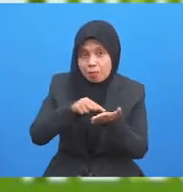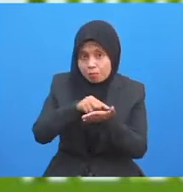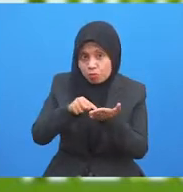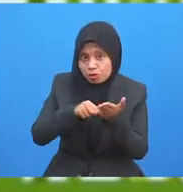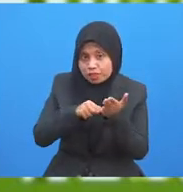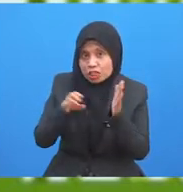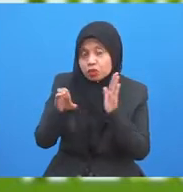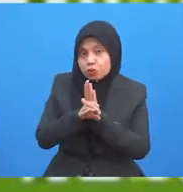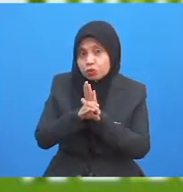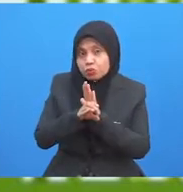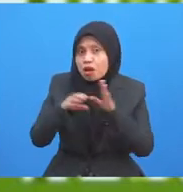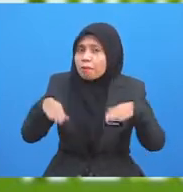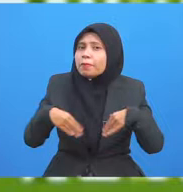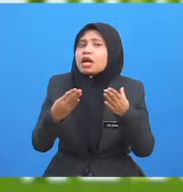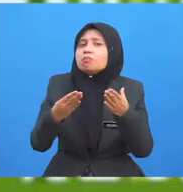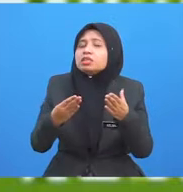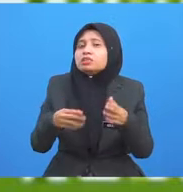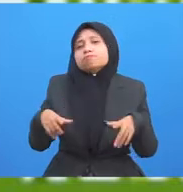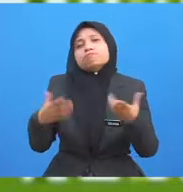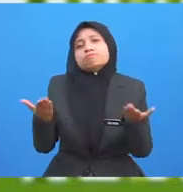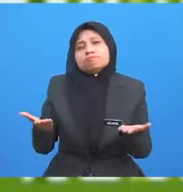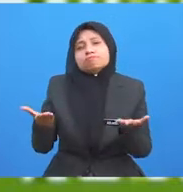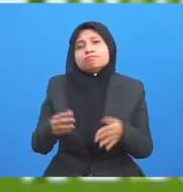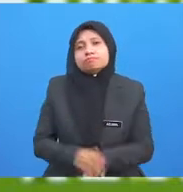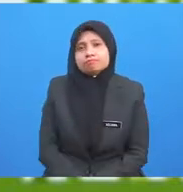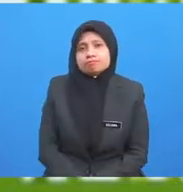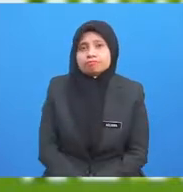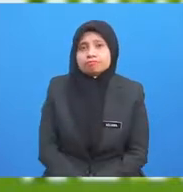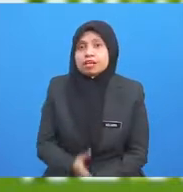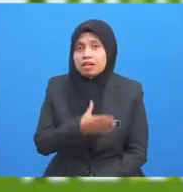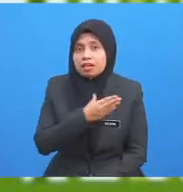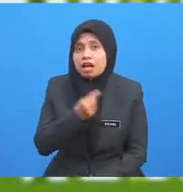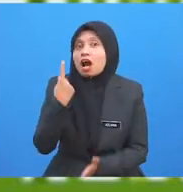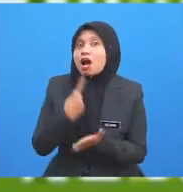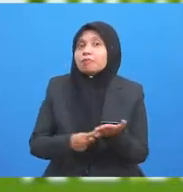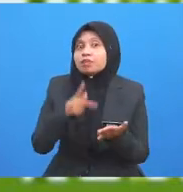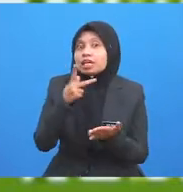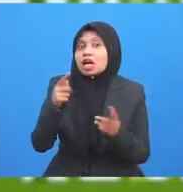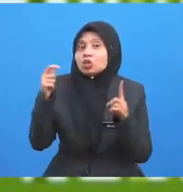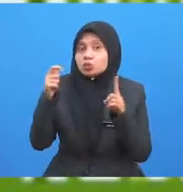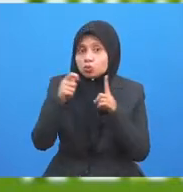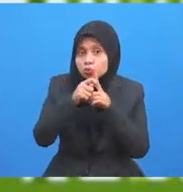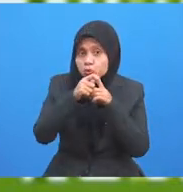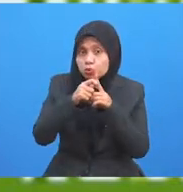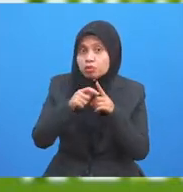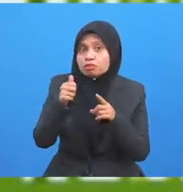tersebut. Bagaimana ia dilakukan? Dan apakah tujuan ia